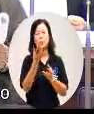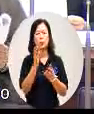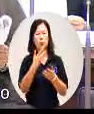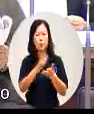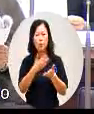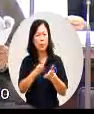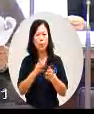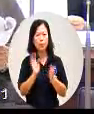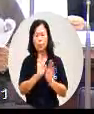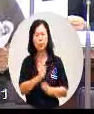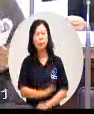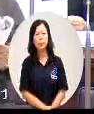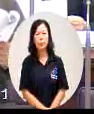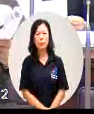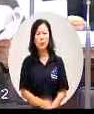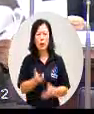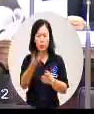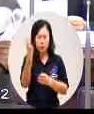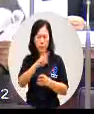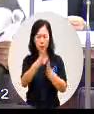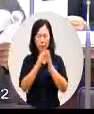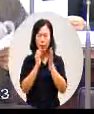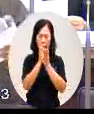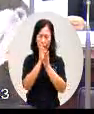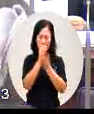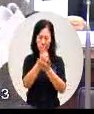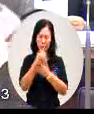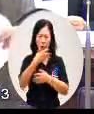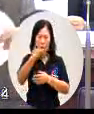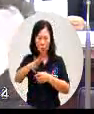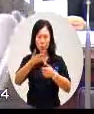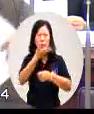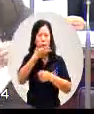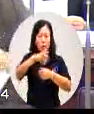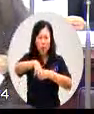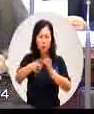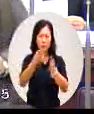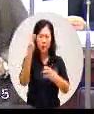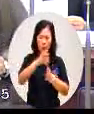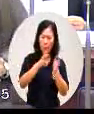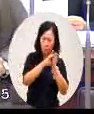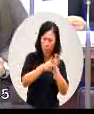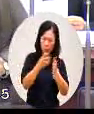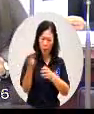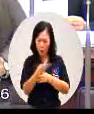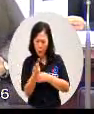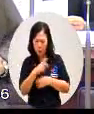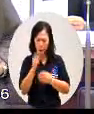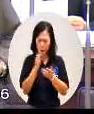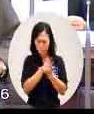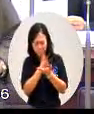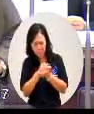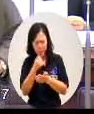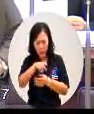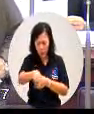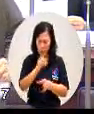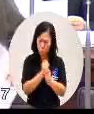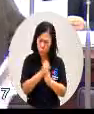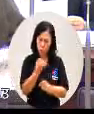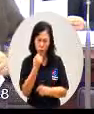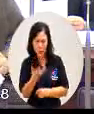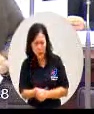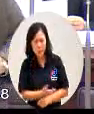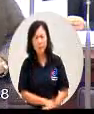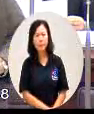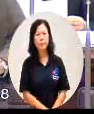当加，我要求加水利局啊，加台铁来评估一些的可行不可行啦。 市